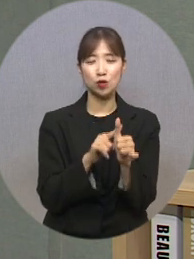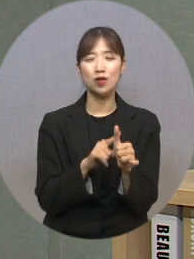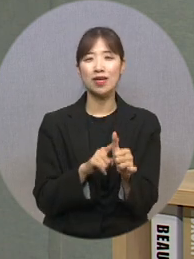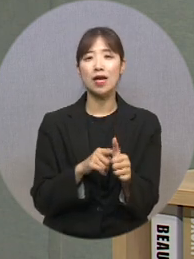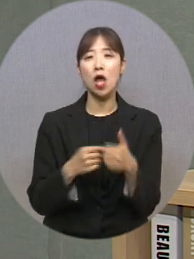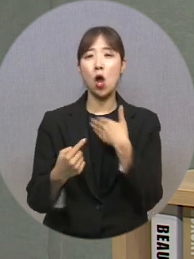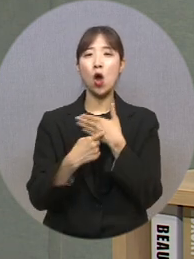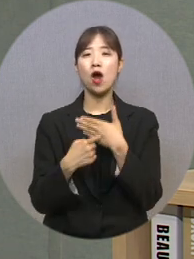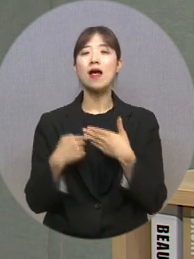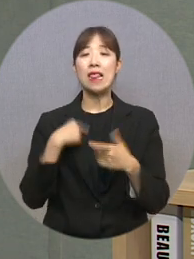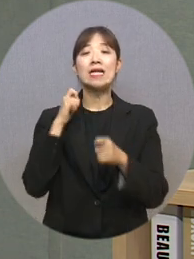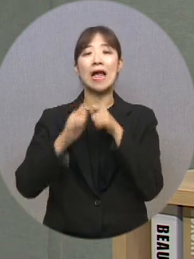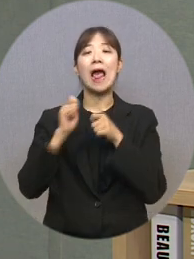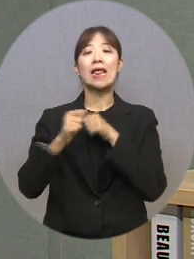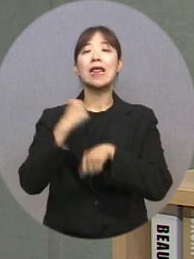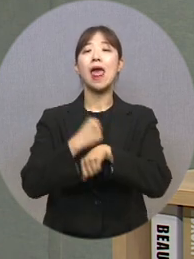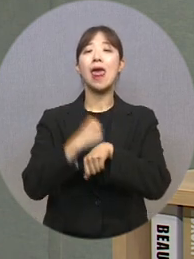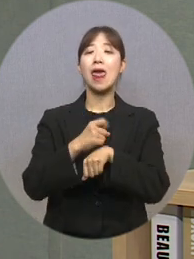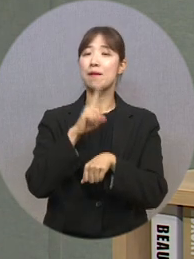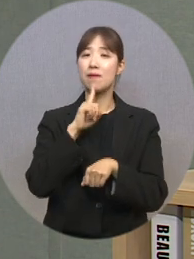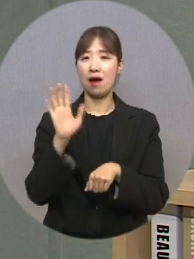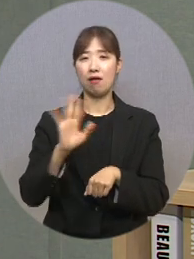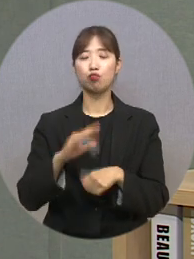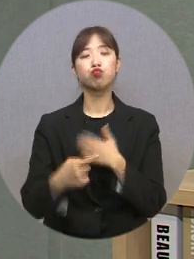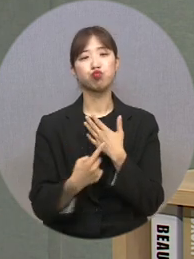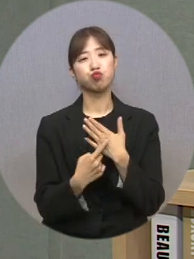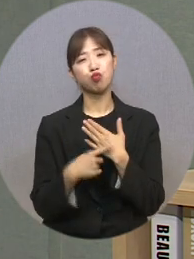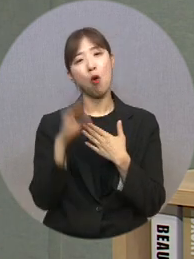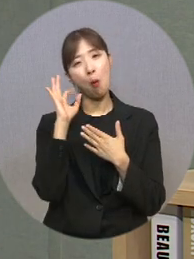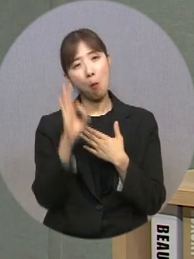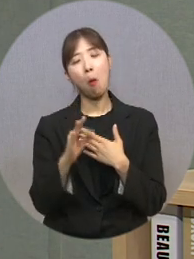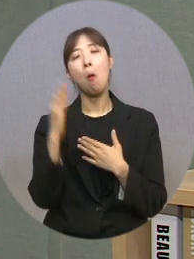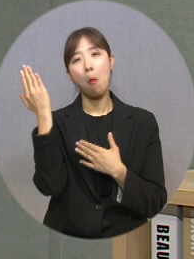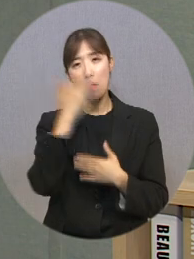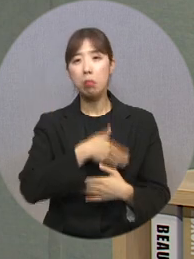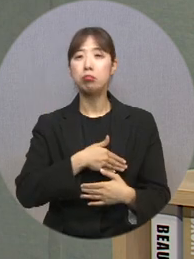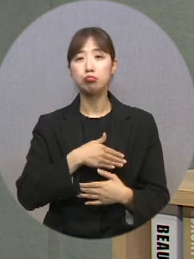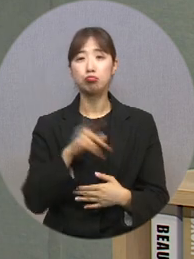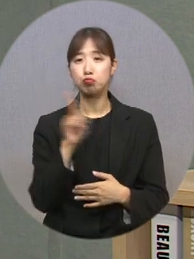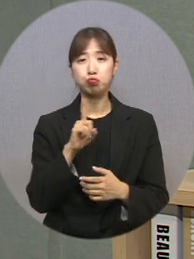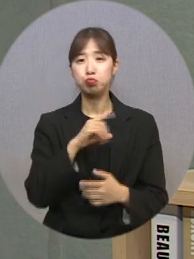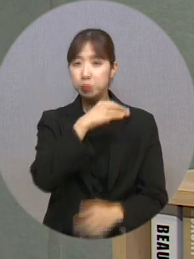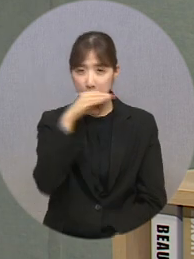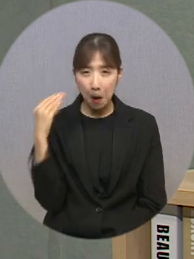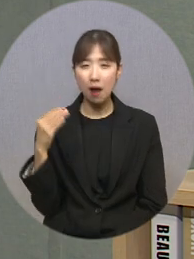치겠다고 덤비는 건 아니잖아요. 멀쩡하고 친분이